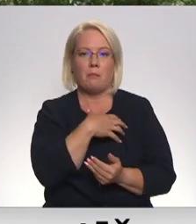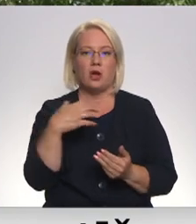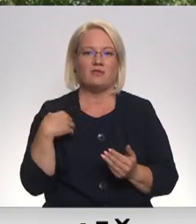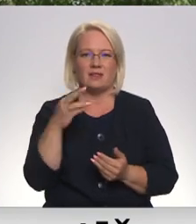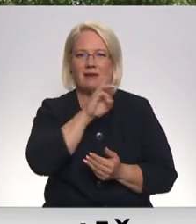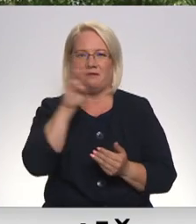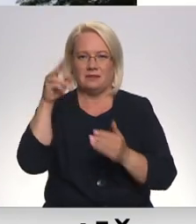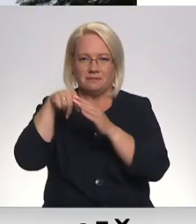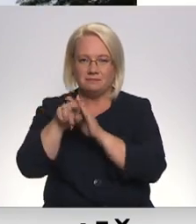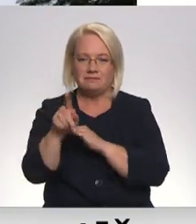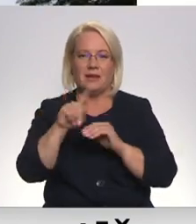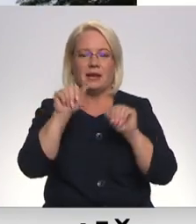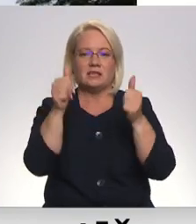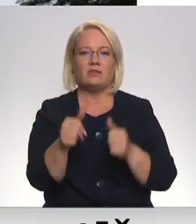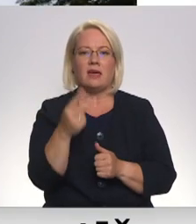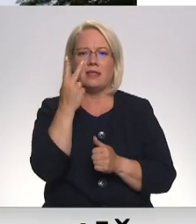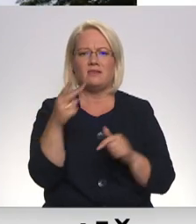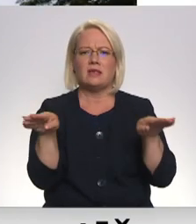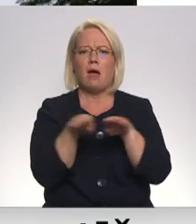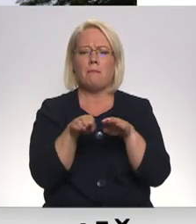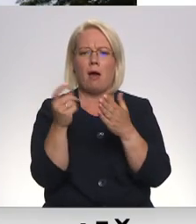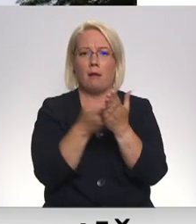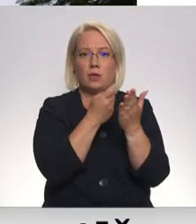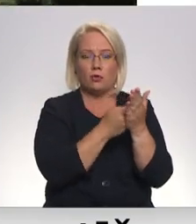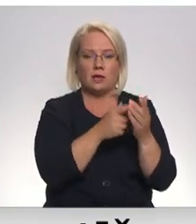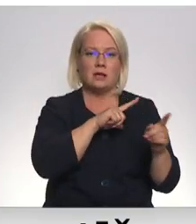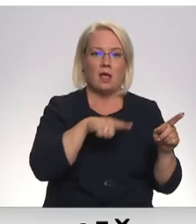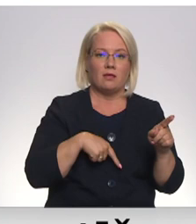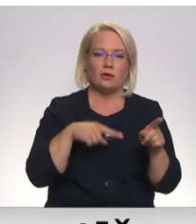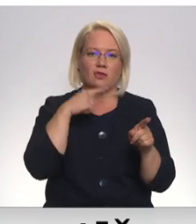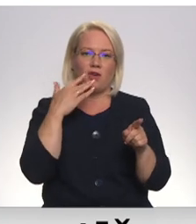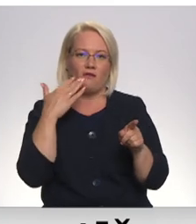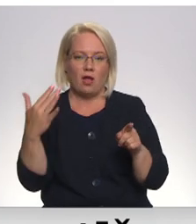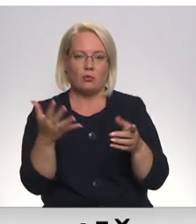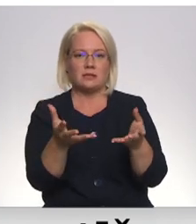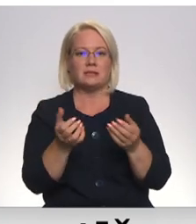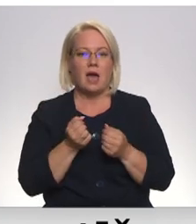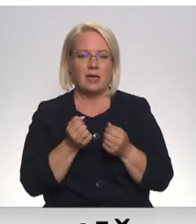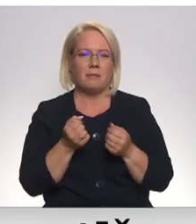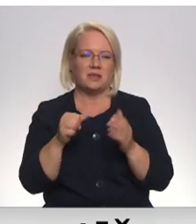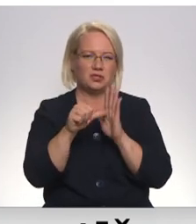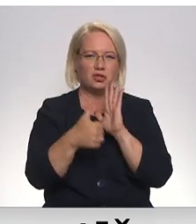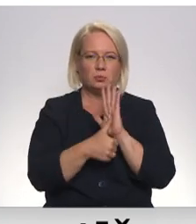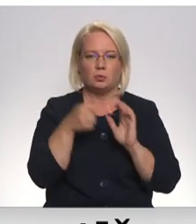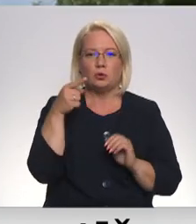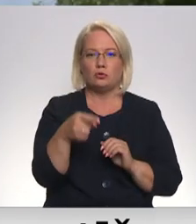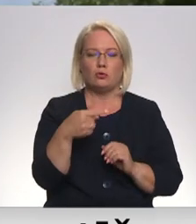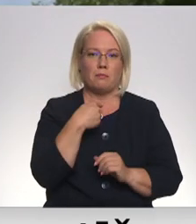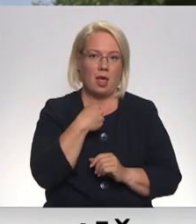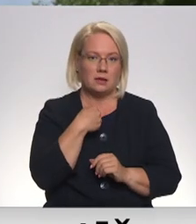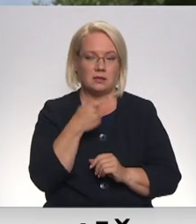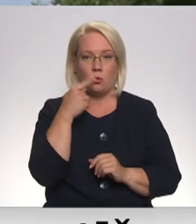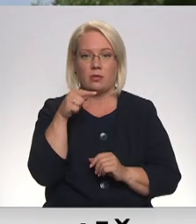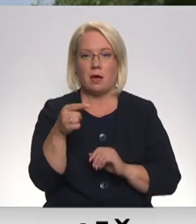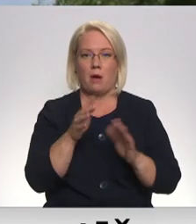tā demontāžu izveidotas divas vienādas aptaujas latviešu un krievu valodās, kur saņemtas vairāk nekā 16 tūkstoši balsis. No